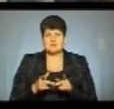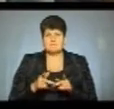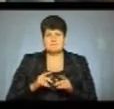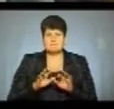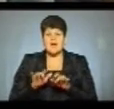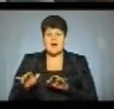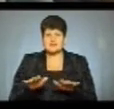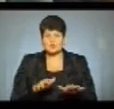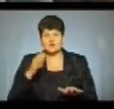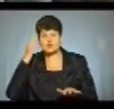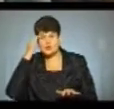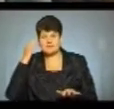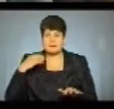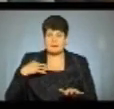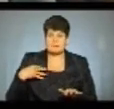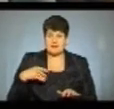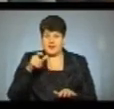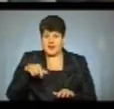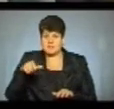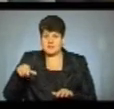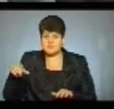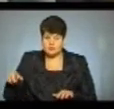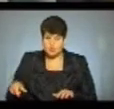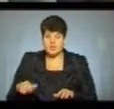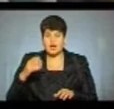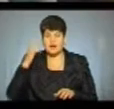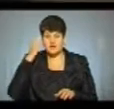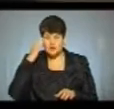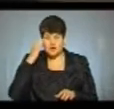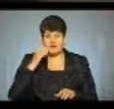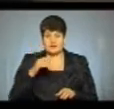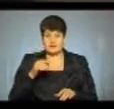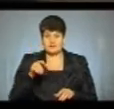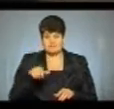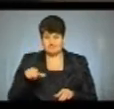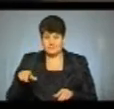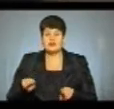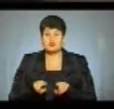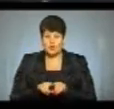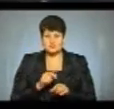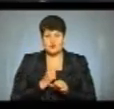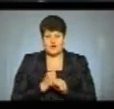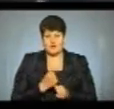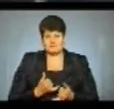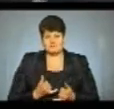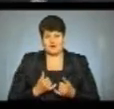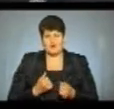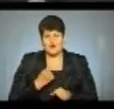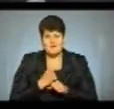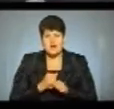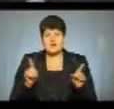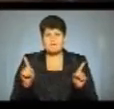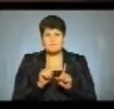смугами». Але не можна забувати, що чорні клавіші теж створюють музику. Щоб розфарбувати ці сходи, волонтери взяли дозвіл у